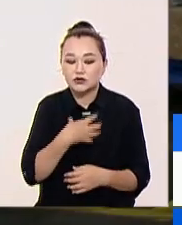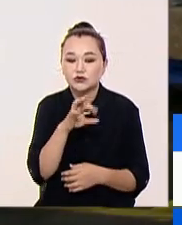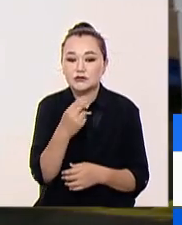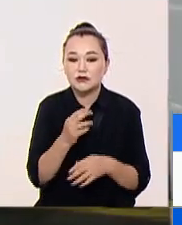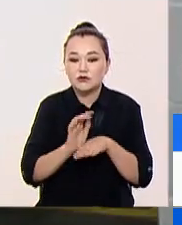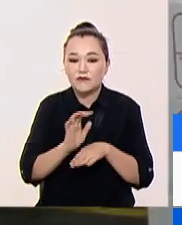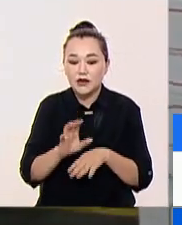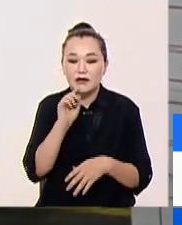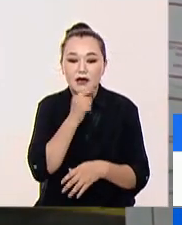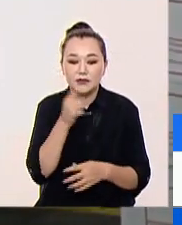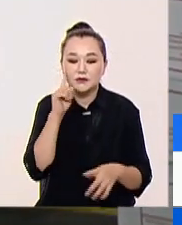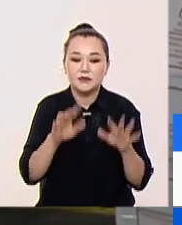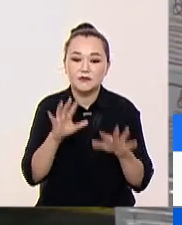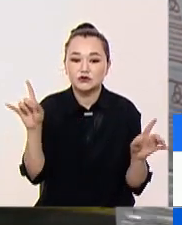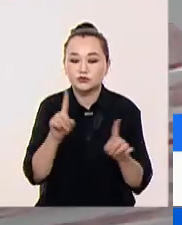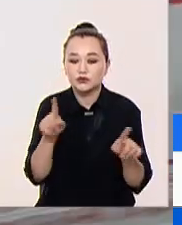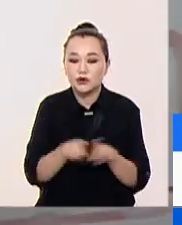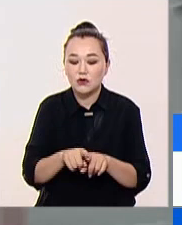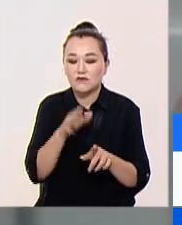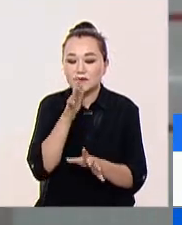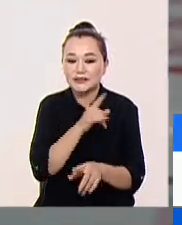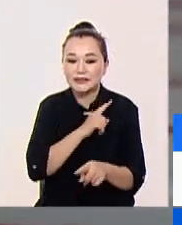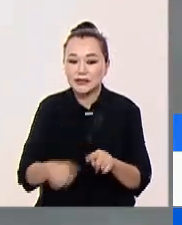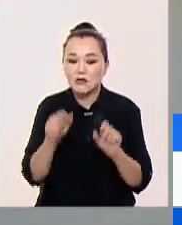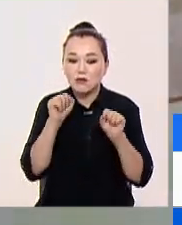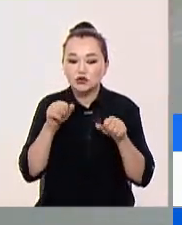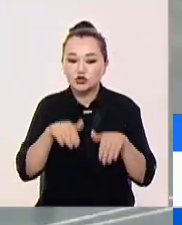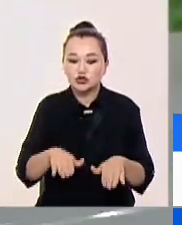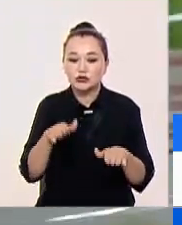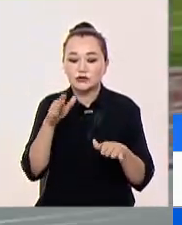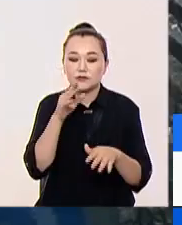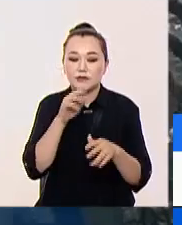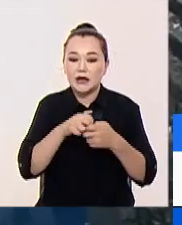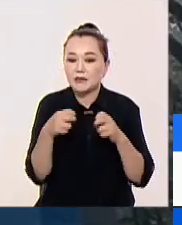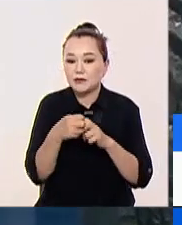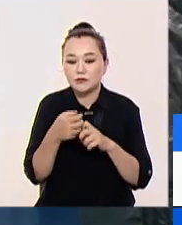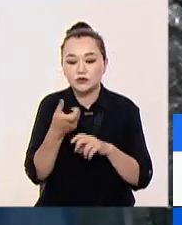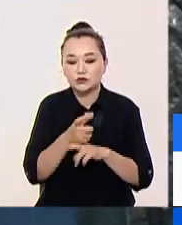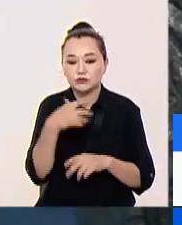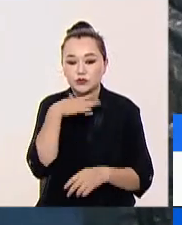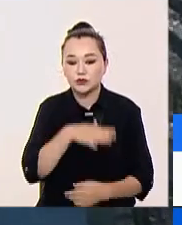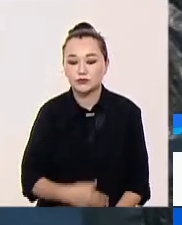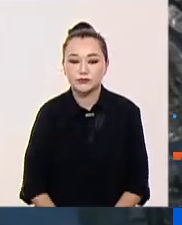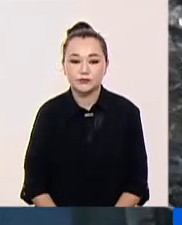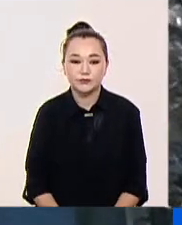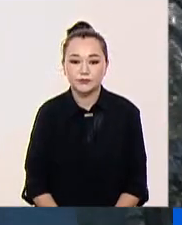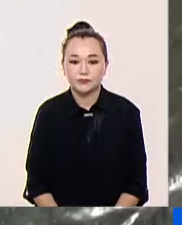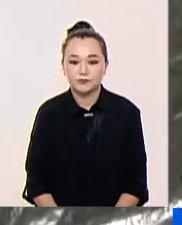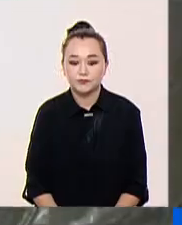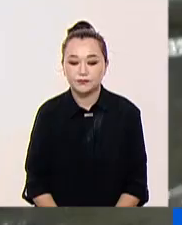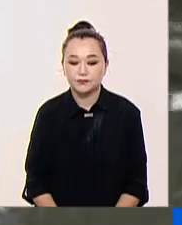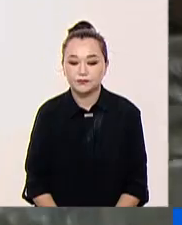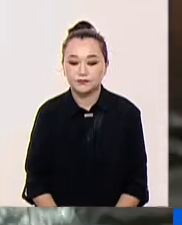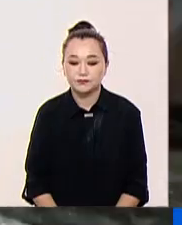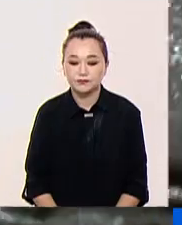но экономисты сомневаются что в столь короткие сроки можно решить накопившиеся проблемы или моно райбека сергиевский геннадий лукин